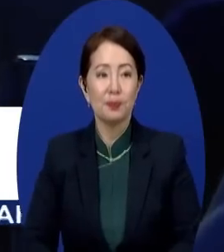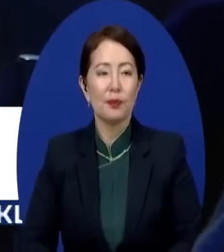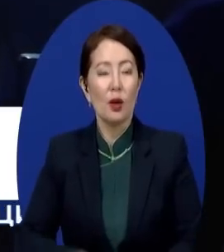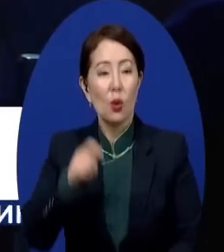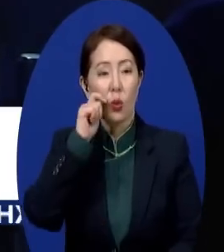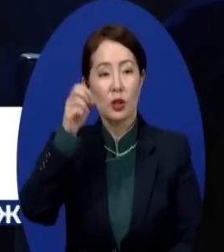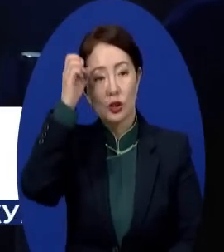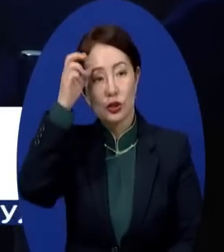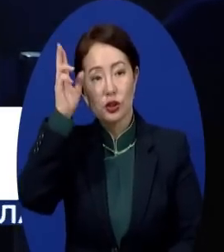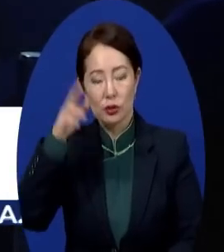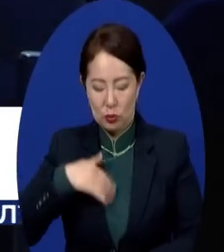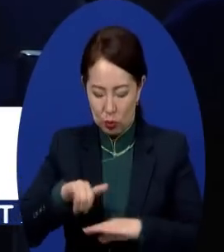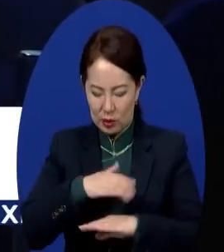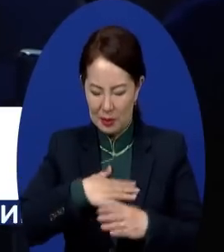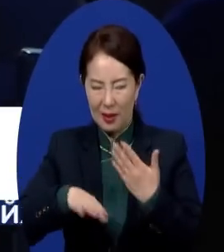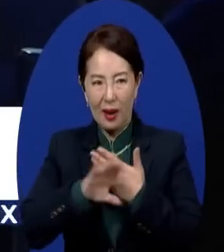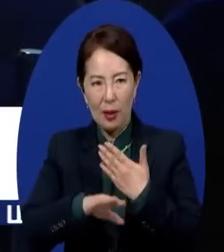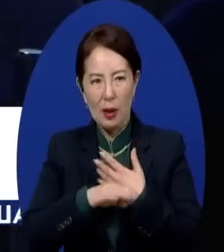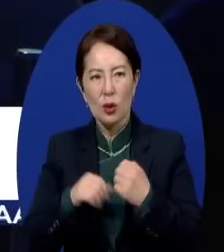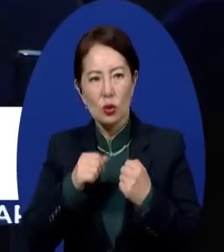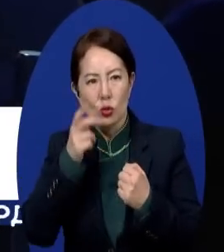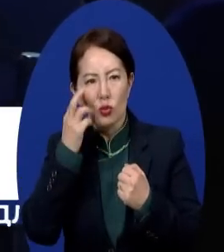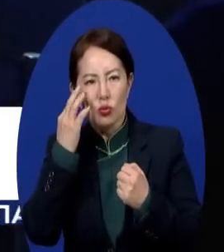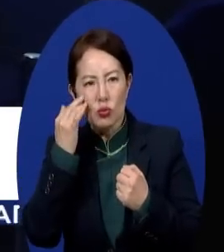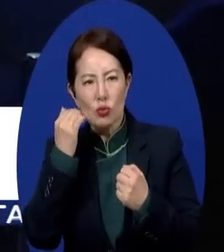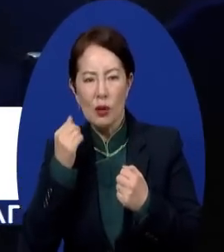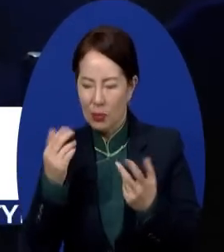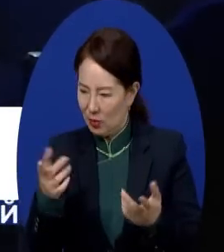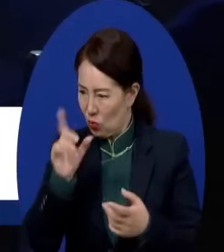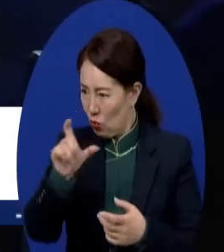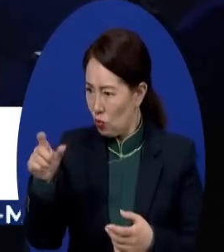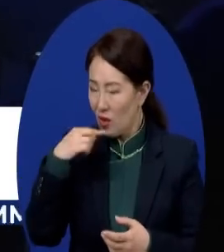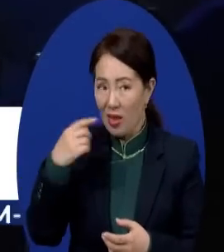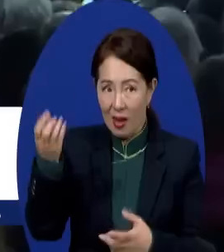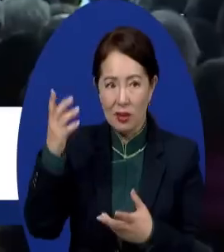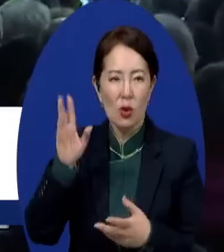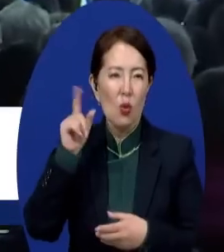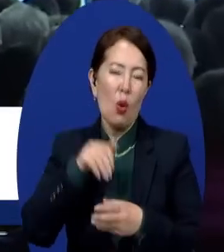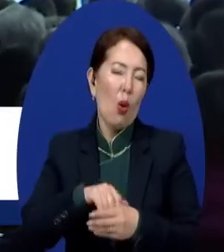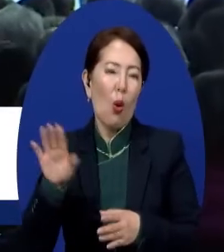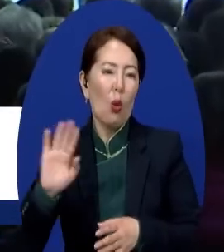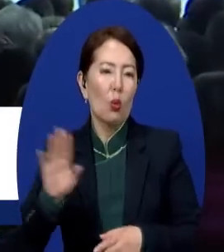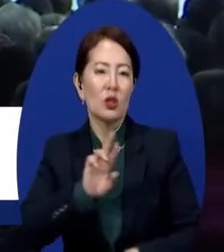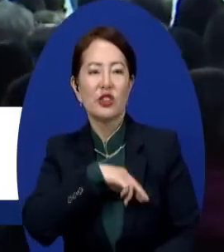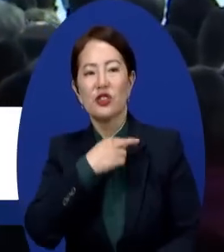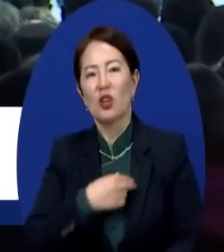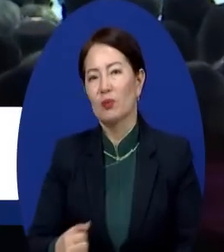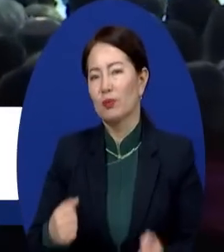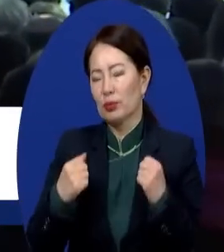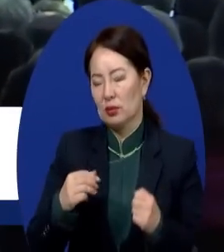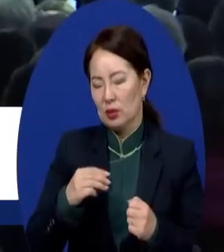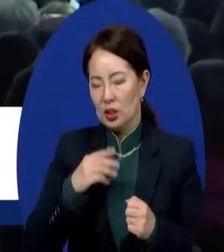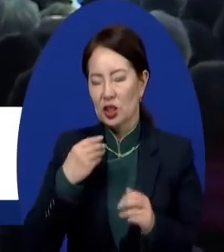Украины ерөнхийлөгч улс орноо хамгаалах хүч хэдхэн хоногоос хэтрэхгүй гэж хэлсэн хүмүүсийн үгэнд оролгүйгээр эрд зориг гаргаж түүхэн жишг